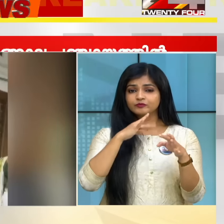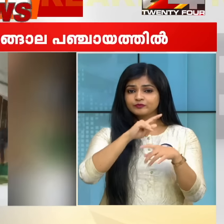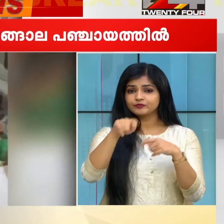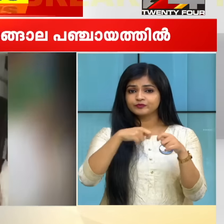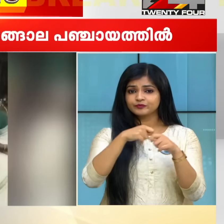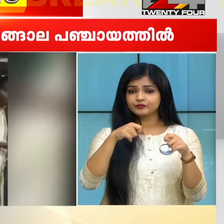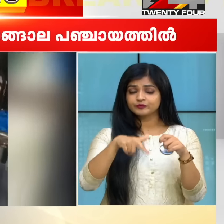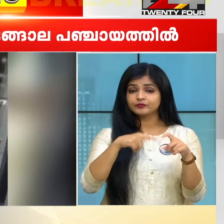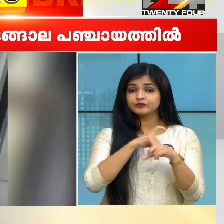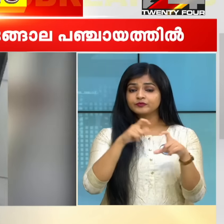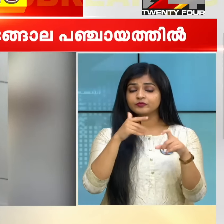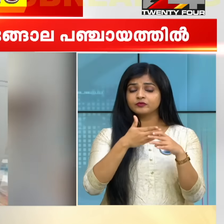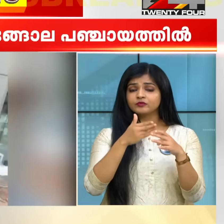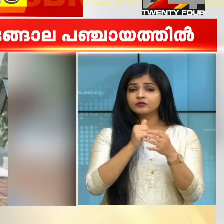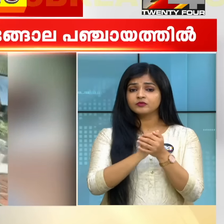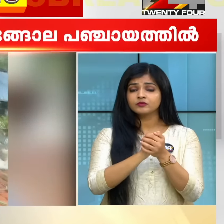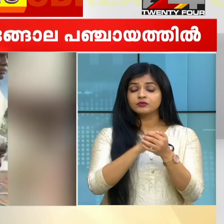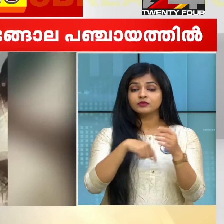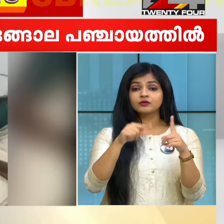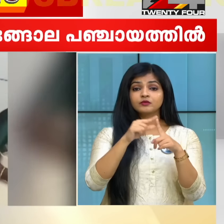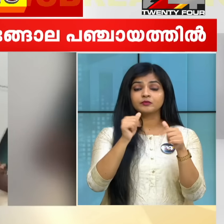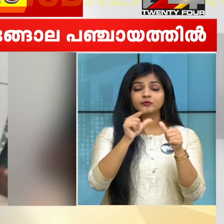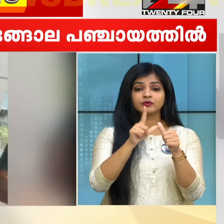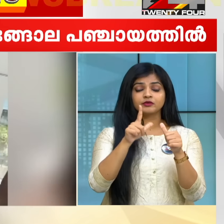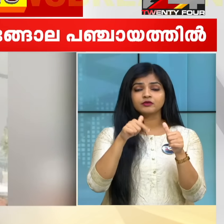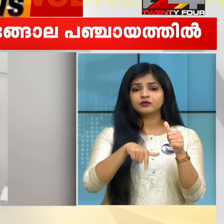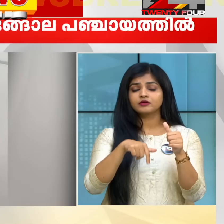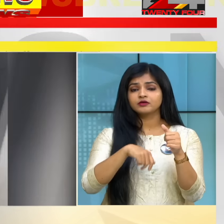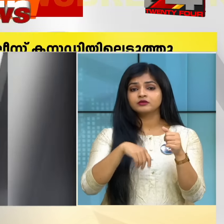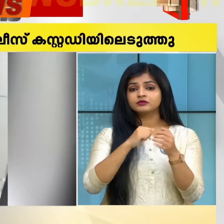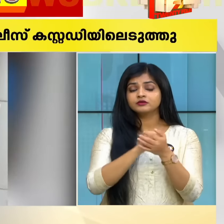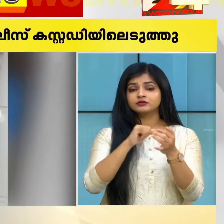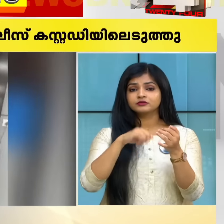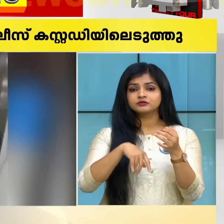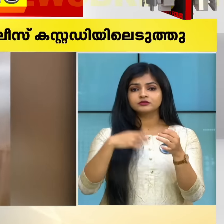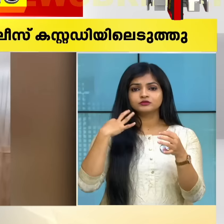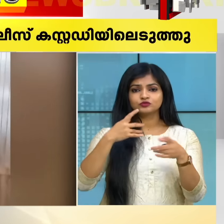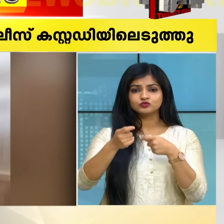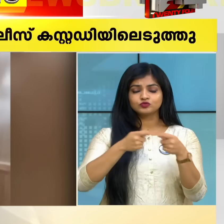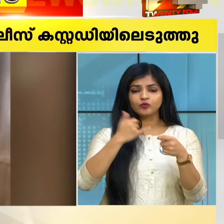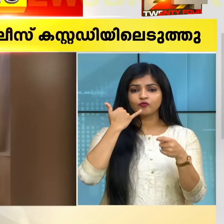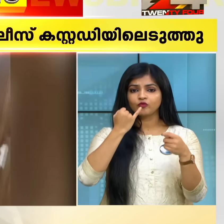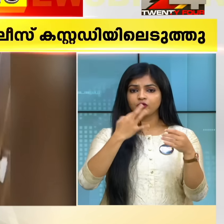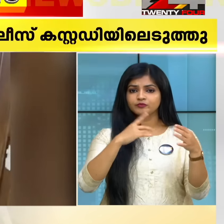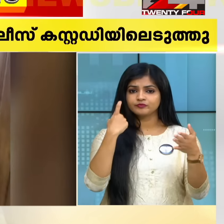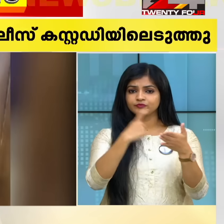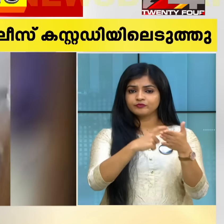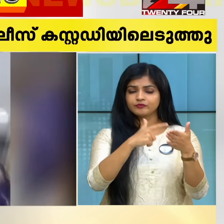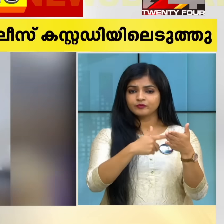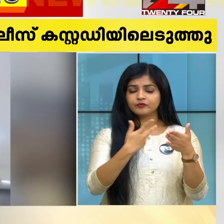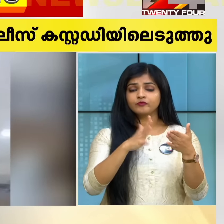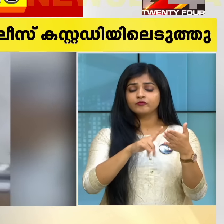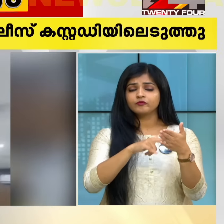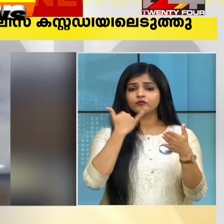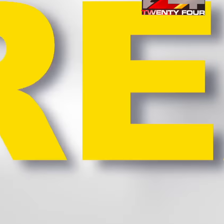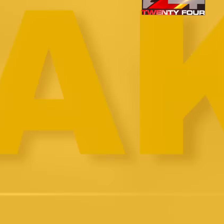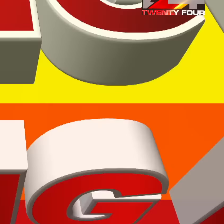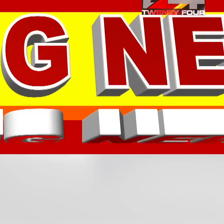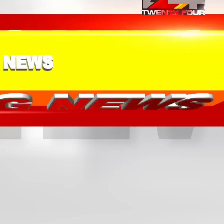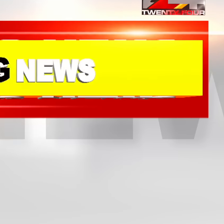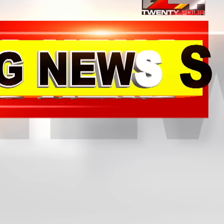വ്യക്തമായിട്ട് പാലയിലെ ശ്രീലക്ഷ്മി ടെക്സ്റ്റൈൽസ് ഉണ്ട്. അത് ശ്രീലക്ഷ്മി ടെക്സ്റ്റൈൽസിന് ഫോൺ നമ്പർ ഉണ്ടായിരുന്നു. ഞങ്ങൾ ശ്രീലക്ഷ്മി ടെക്സ്റ്റൈൽസ് വിളിച്ചപ്പോൾ അവർ പറഞ്ഞു